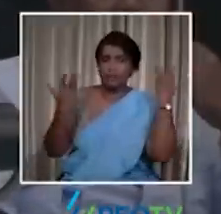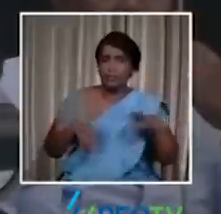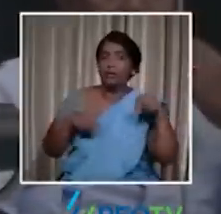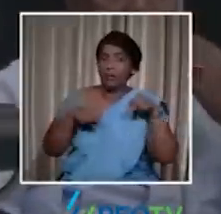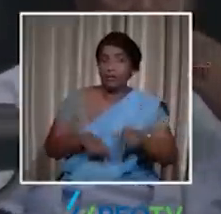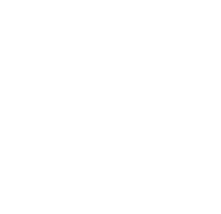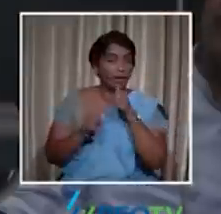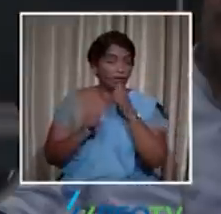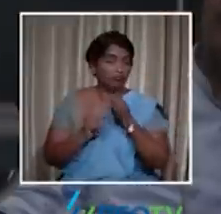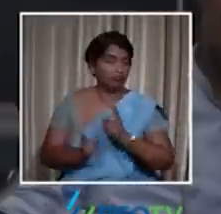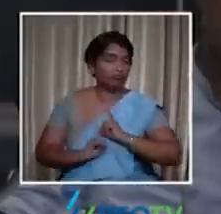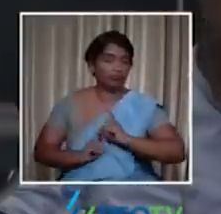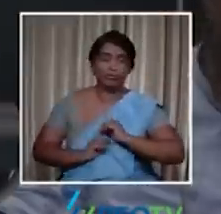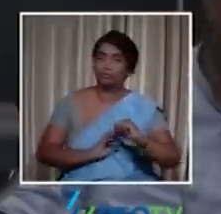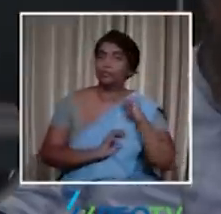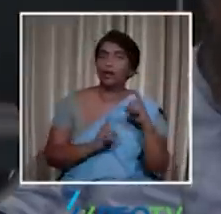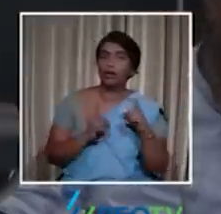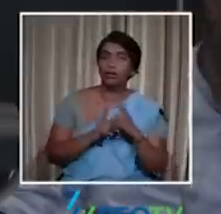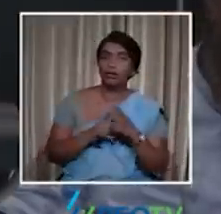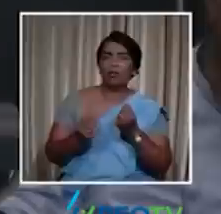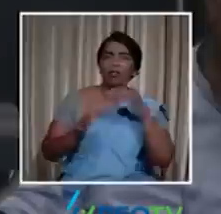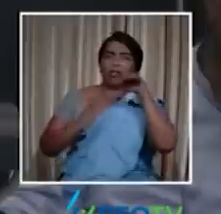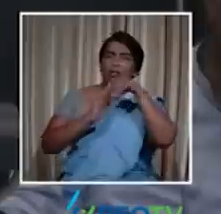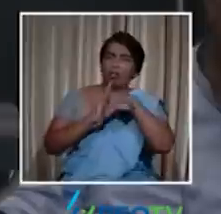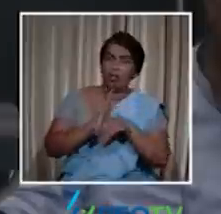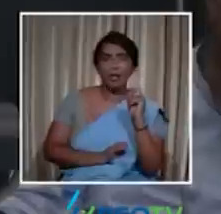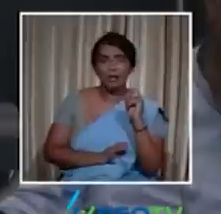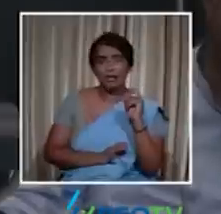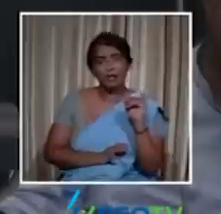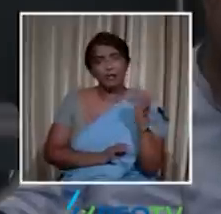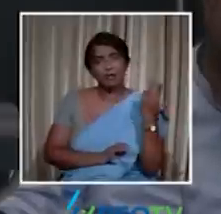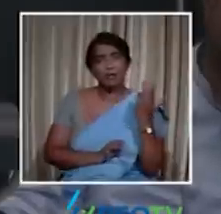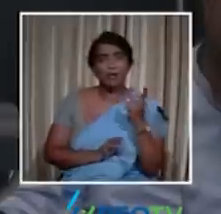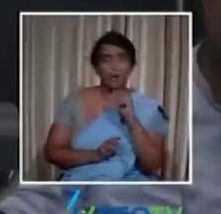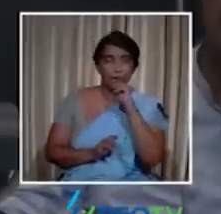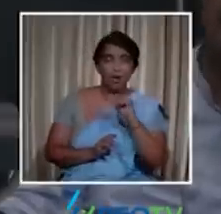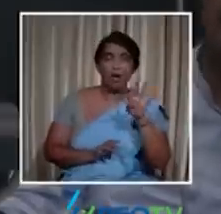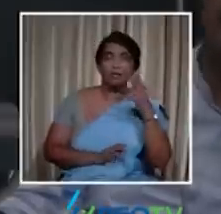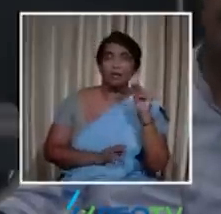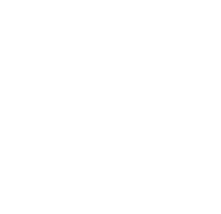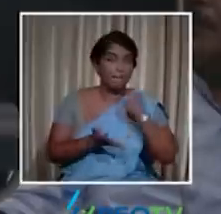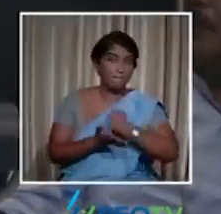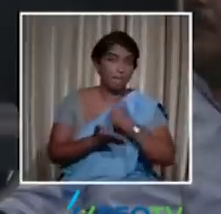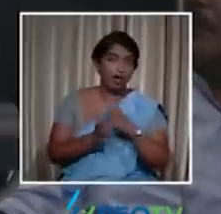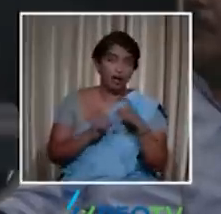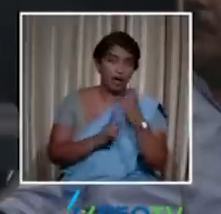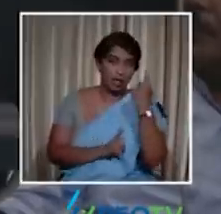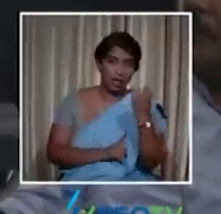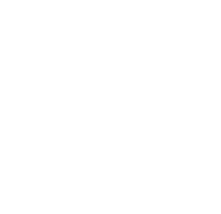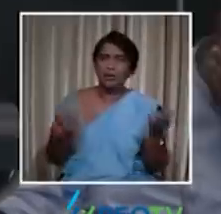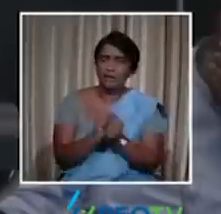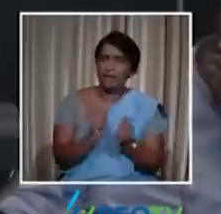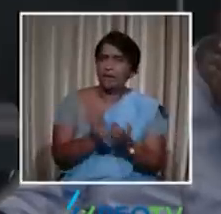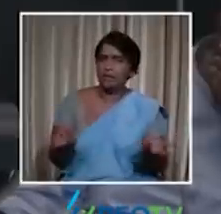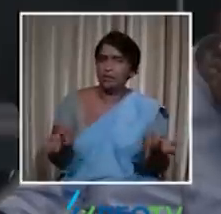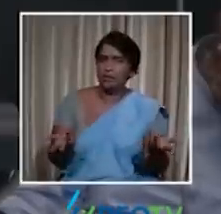මුදල් ඇමතිවරයා කියන්නේ. දැන් බලන්න ඩොලරේ තාමත් වැටෙන 360යි ඔෆිෂියලි 420යි අන්ඔෆිෂියලි. කොහෙද මේක